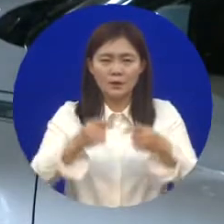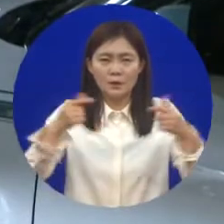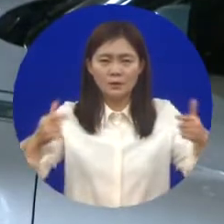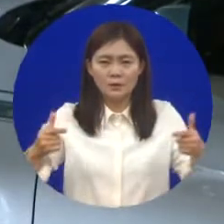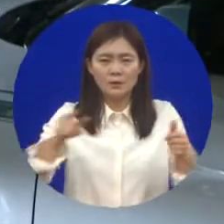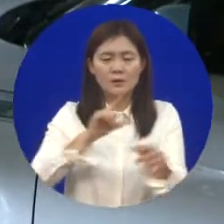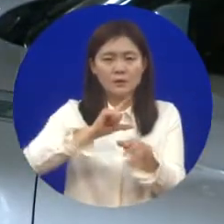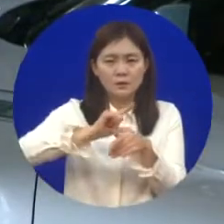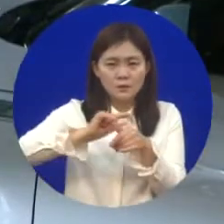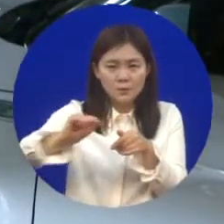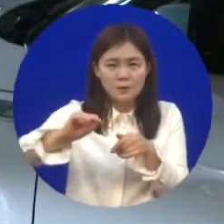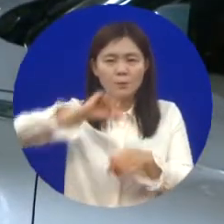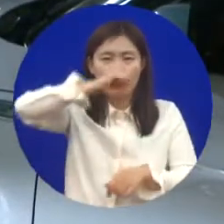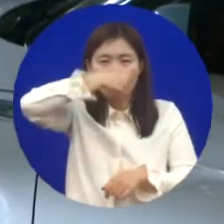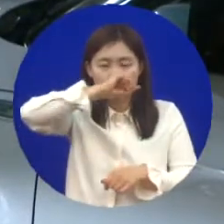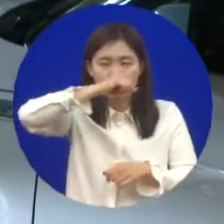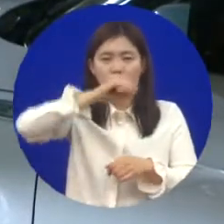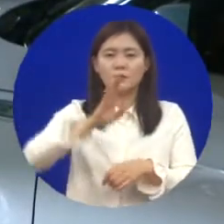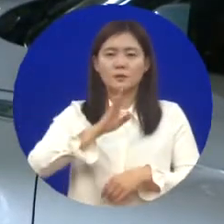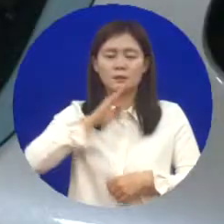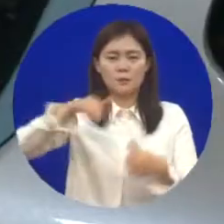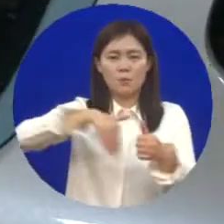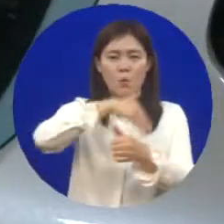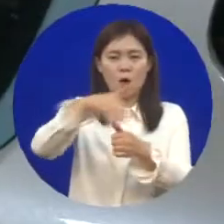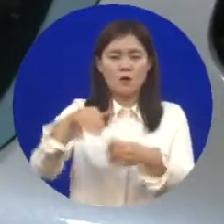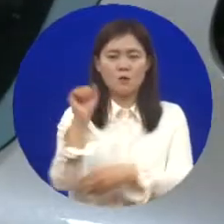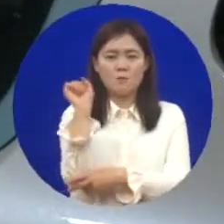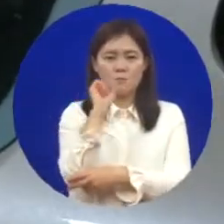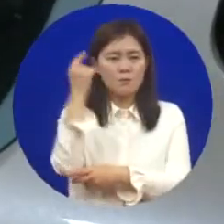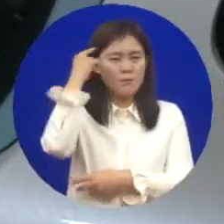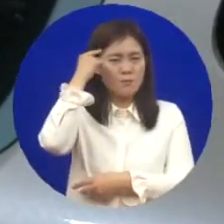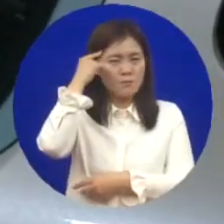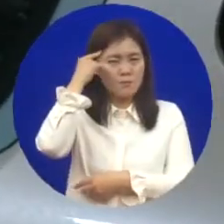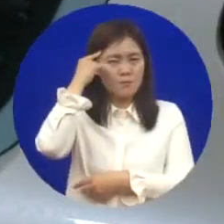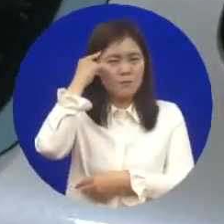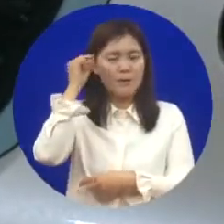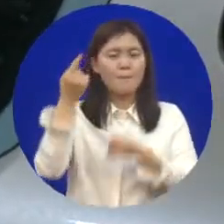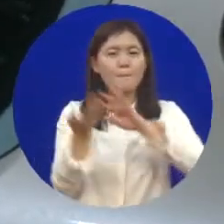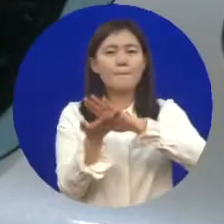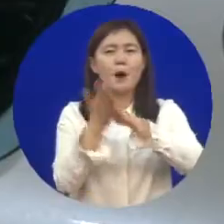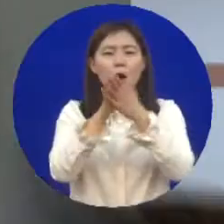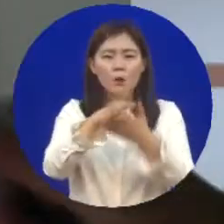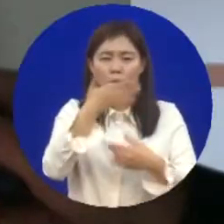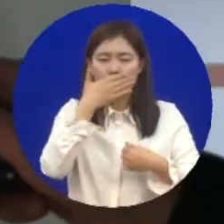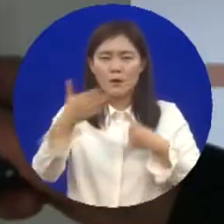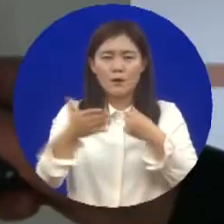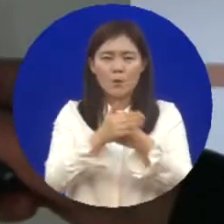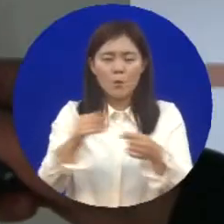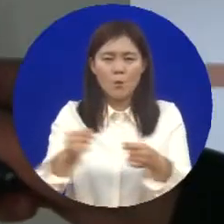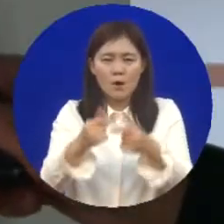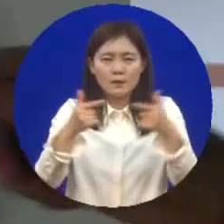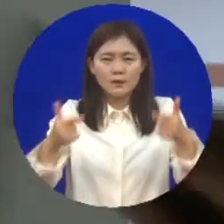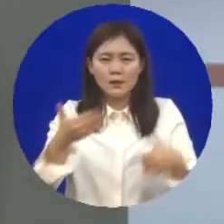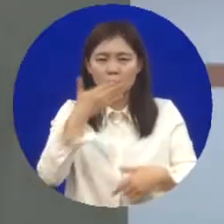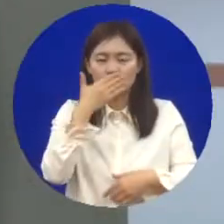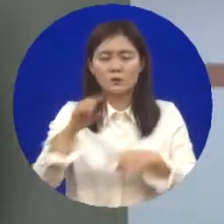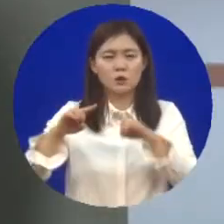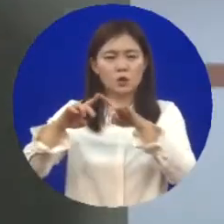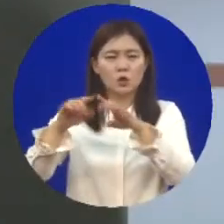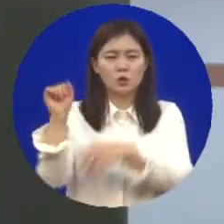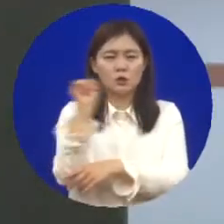대폭 확대된 지방비 보조금과 친환경 자동차에 대한 인식, 높은 에너지 효율과 충전 인프라 확대